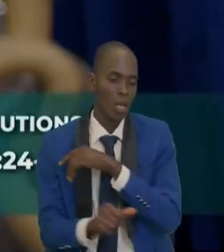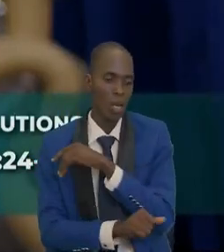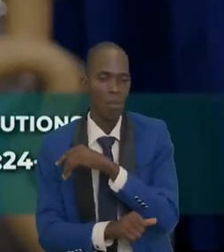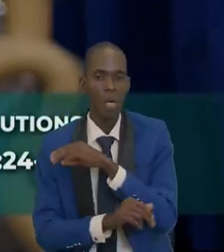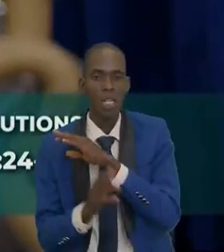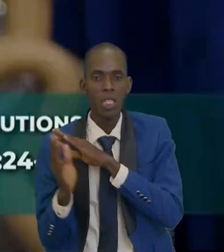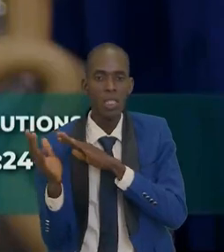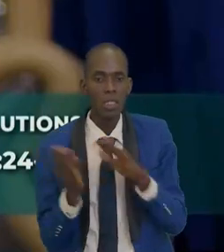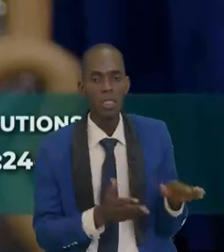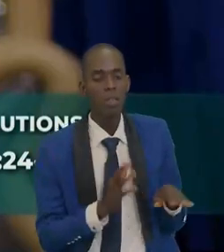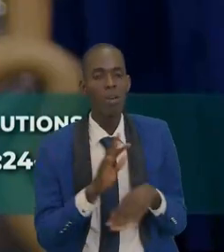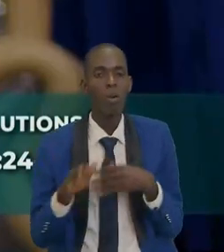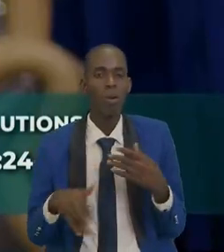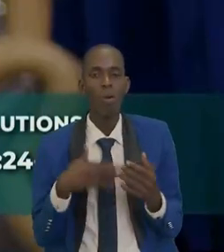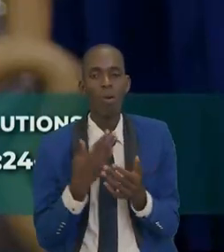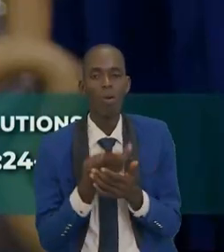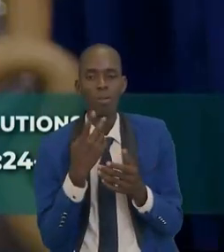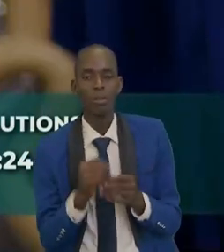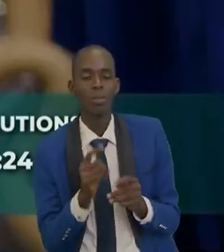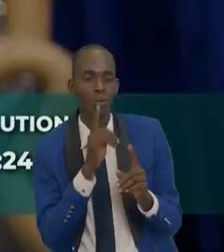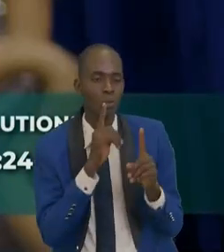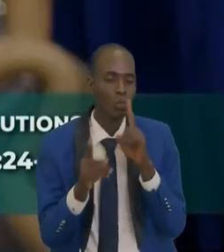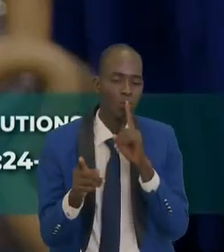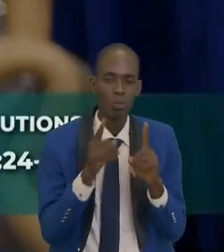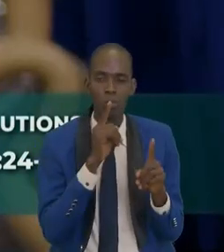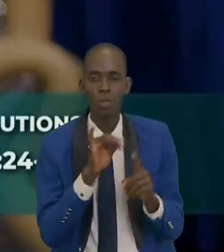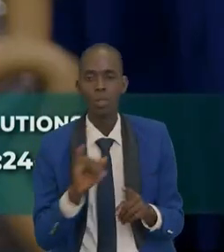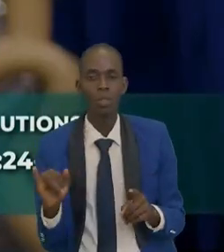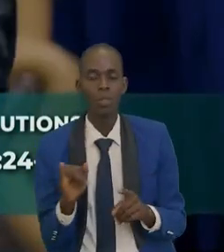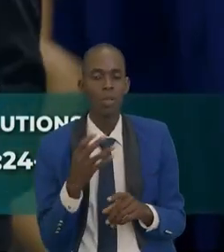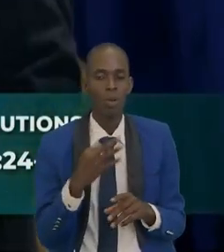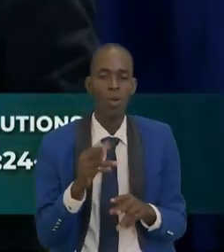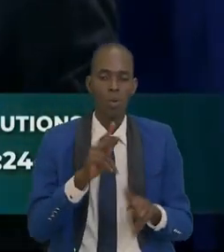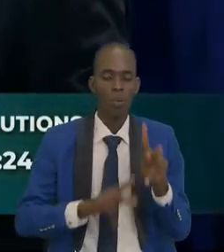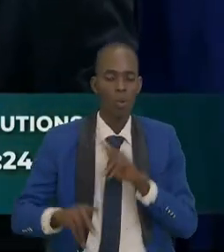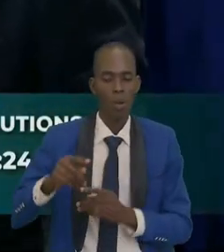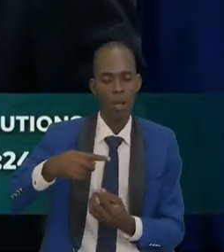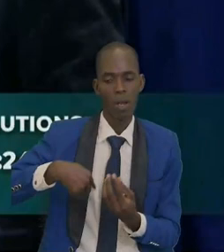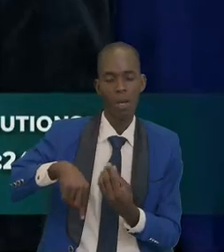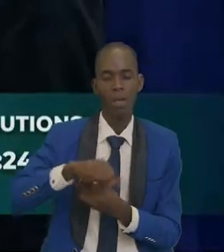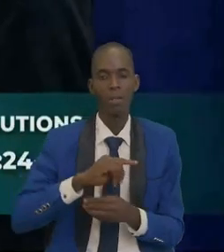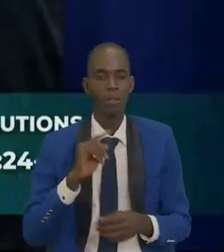regard de tous les commentaires et de tout ce qu'on disait autour de lui.